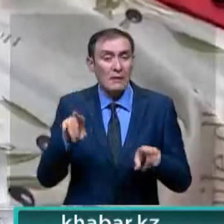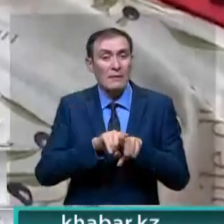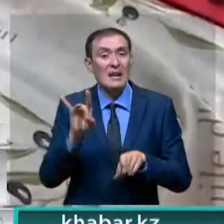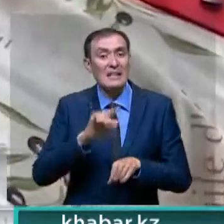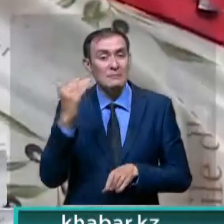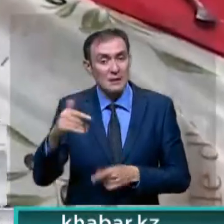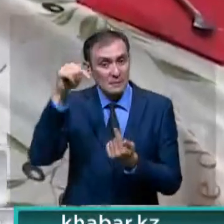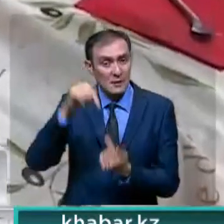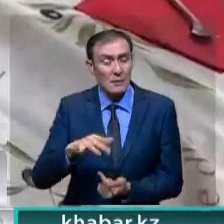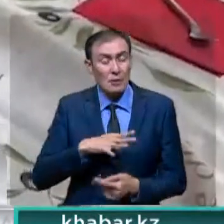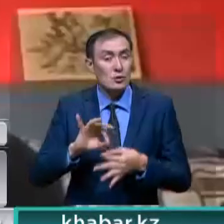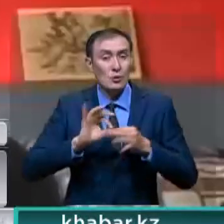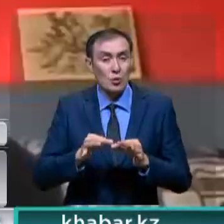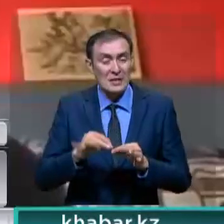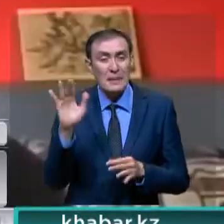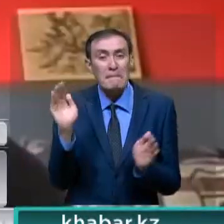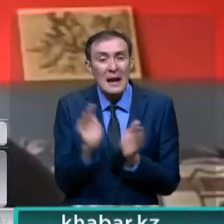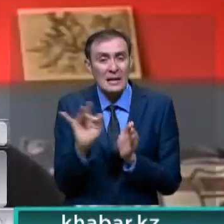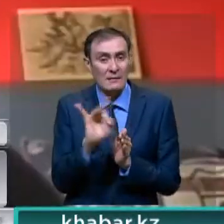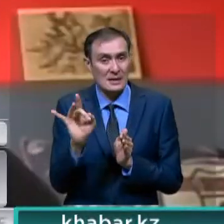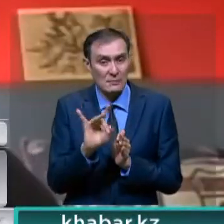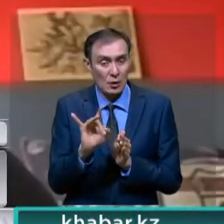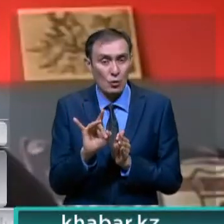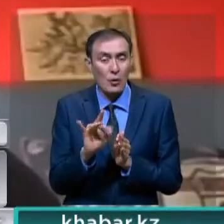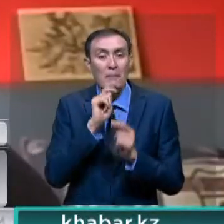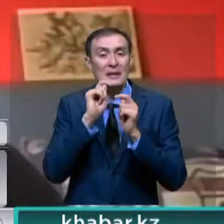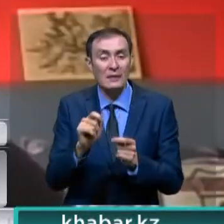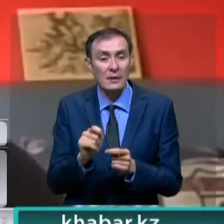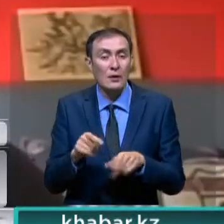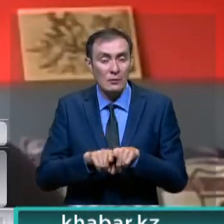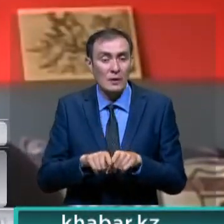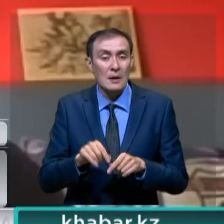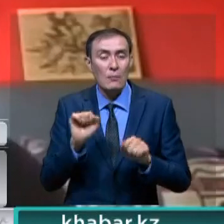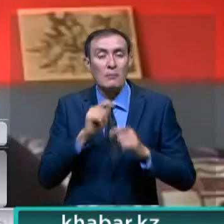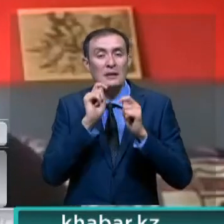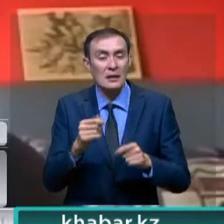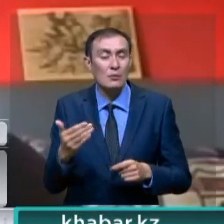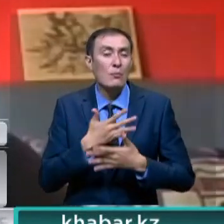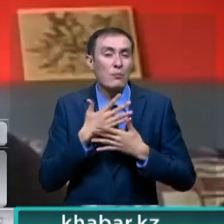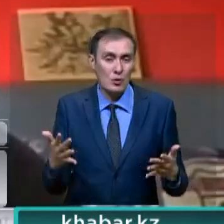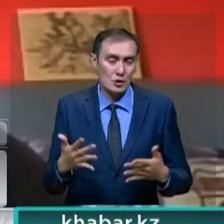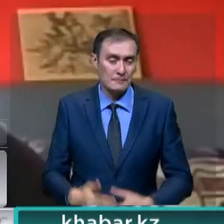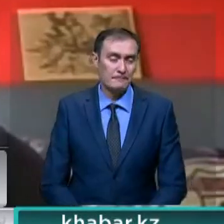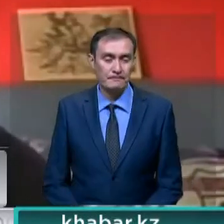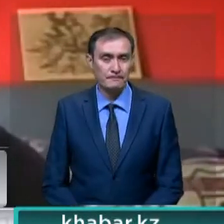мальчика. Было довольно сложно из-за маленького размера, но подарив протез, Дэвид смог подарить гораздо